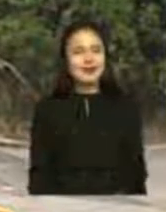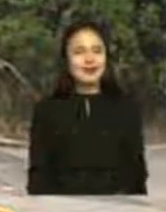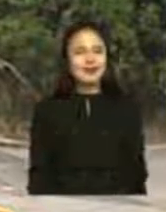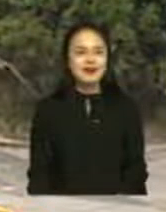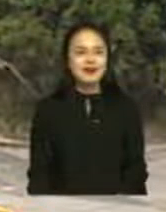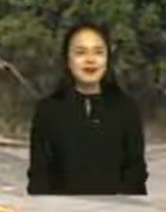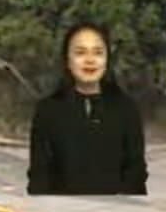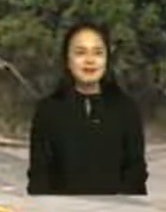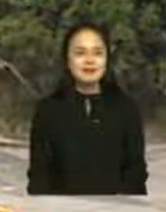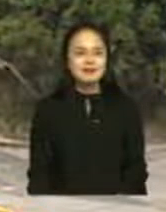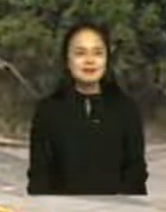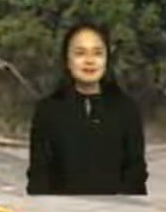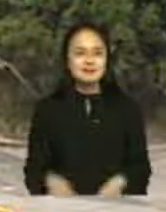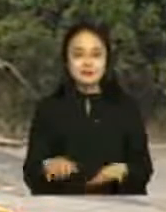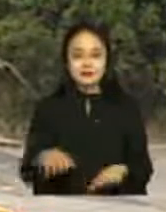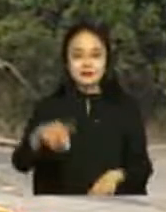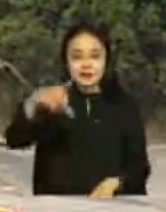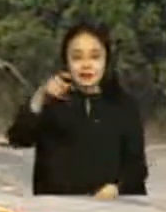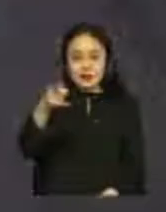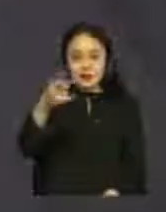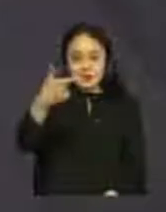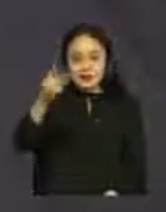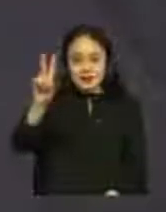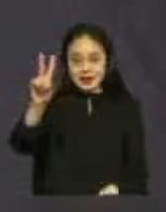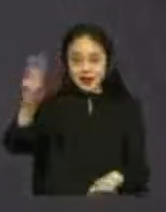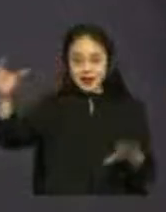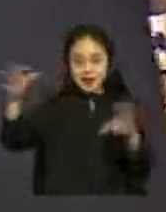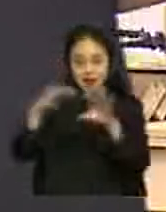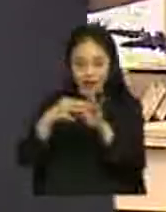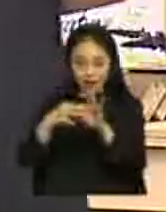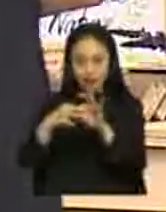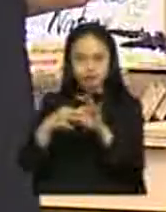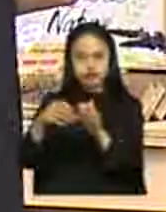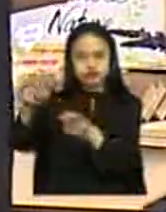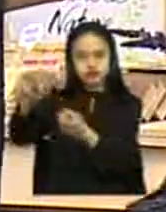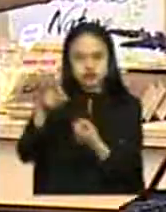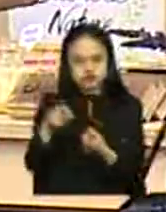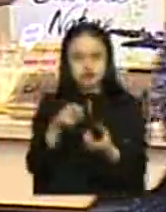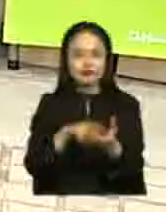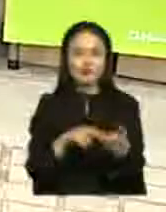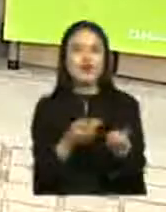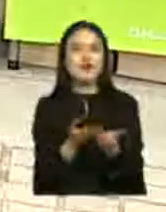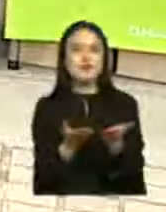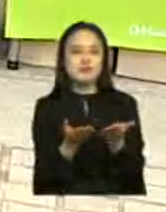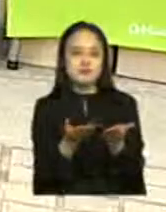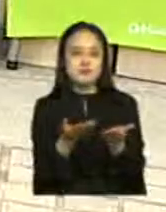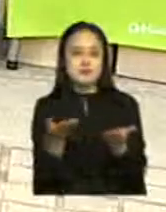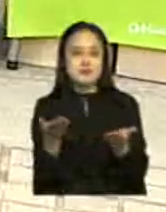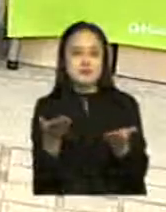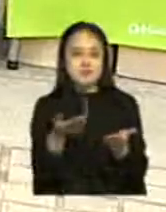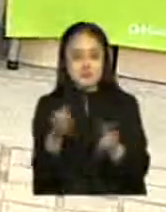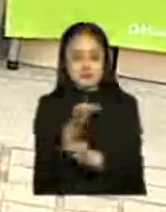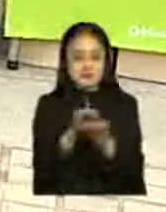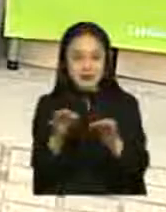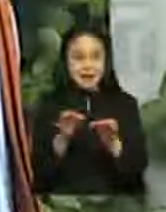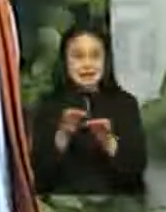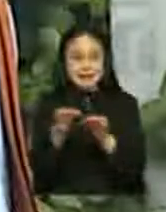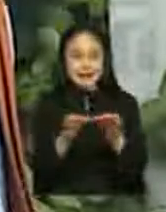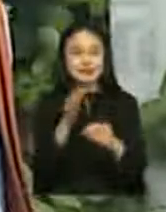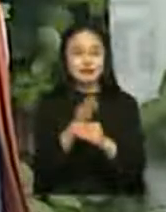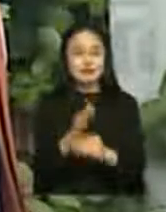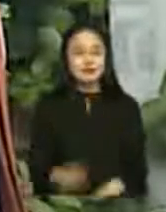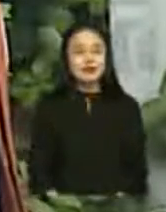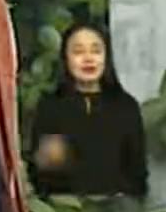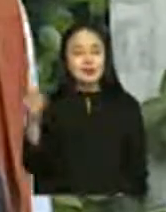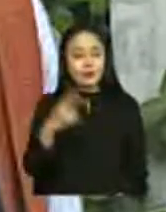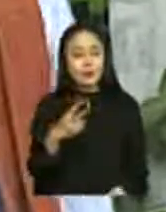또 한국 아프리카 교류를 좀 증진하고 있습니다. 이날엔 만 원 이상의 물품을 산 시민들을 상대로 각종 이벤트도